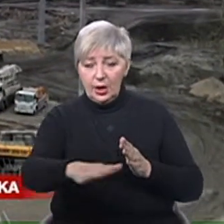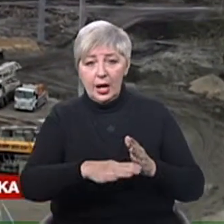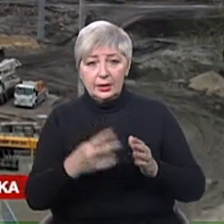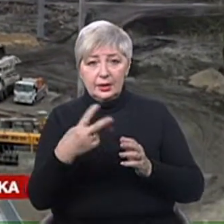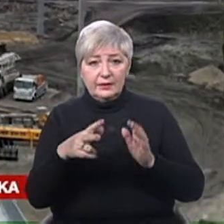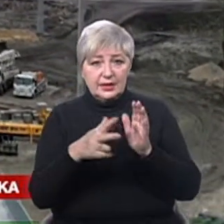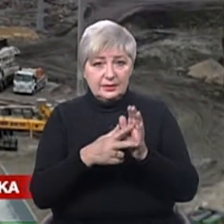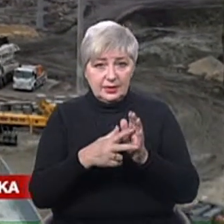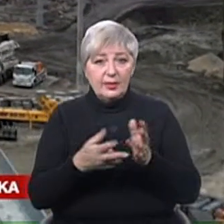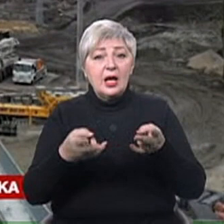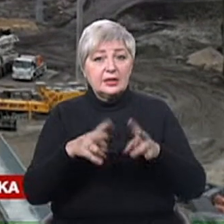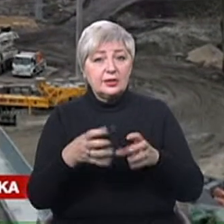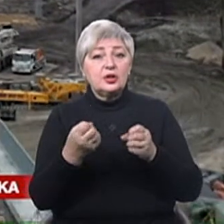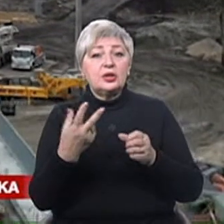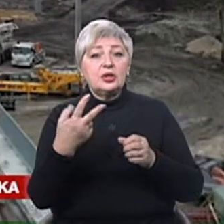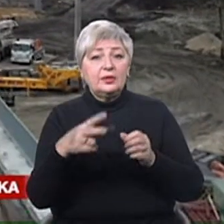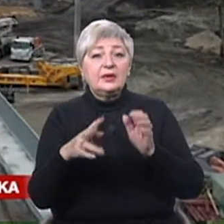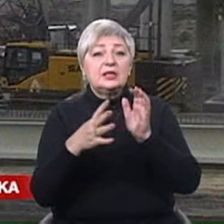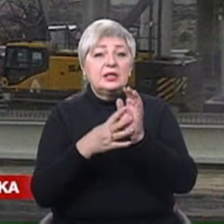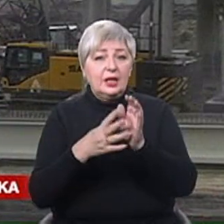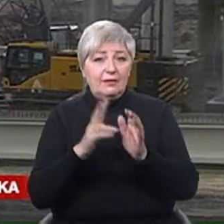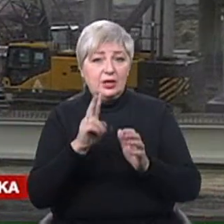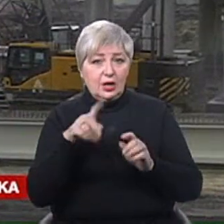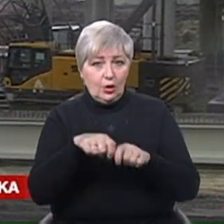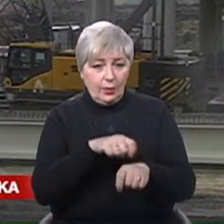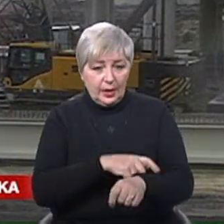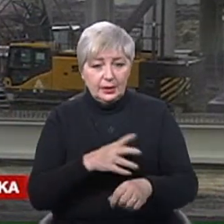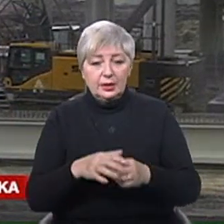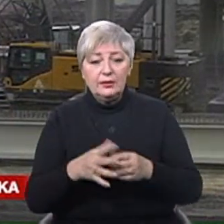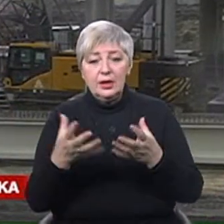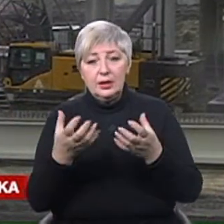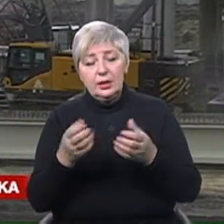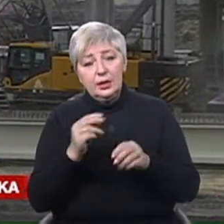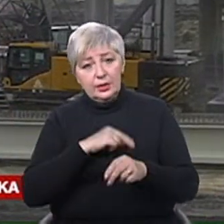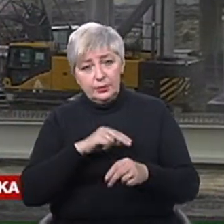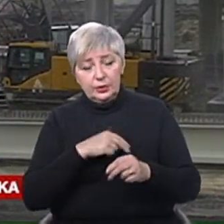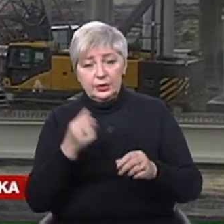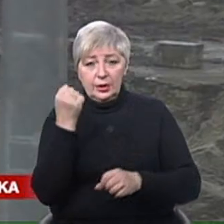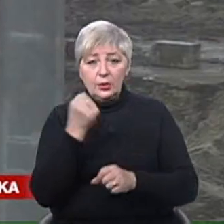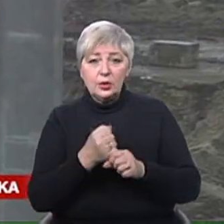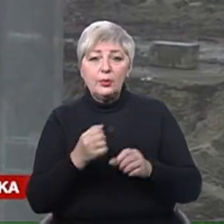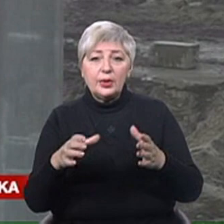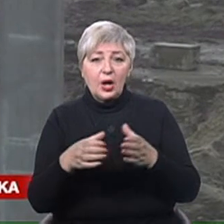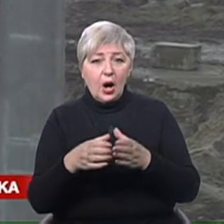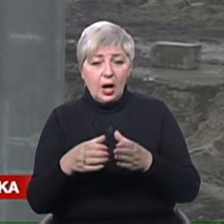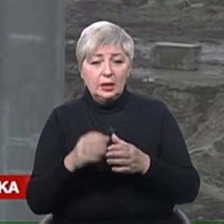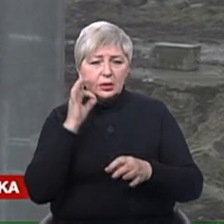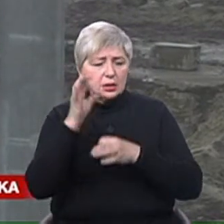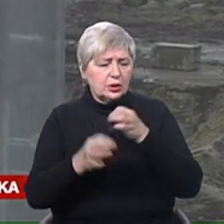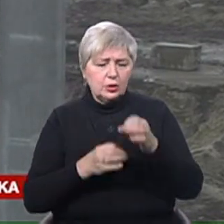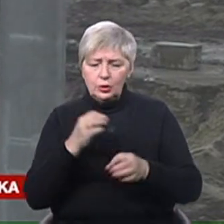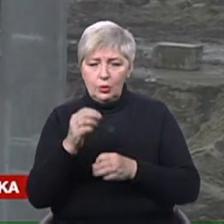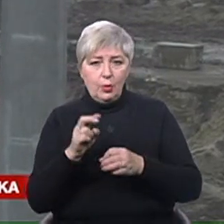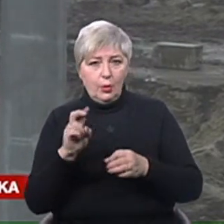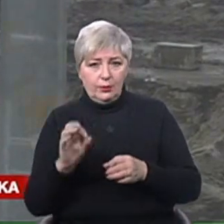залишилося 29 кілометрів ще останньої ділянки. Роботають бригади на цих ділянках цілодобово. Тобто, коли